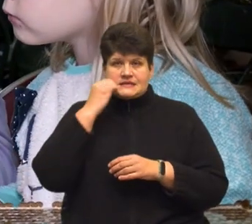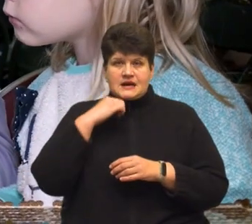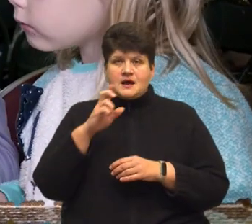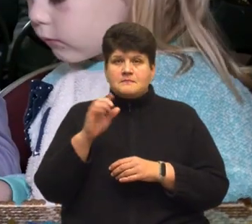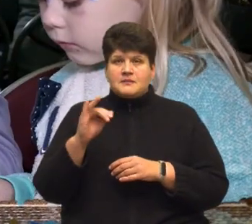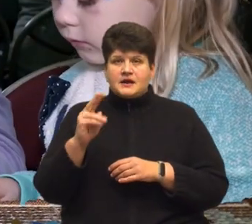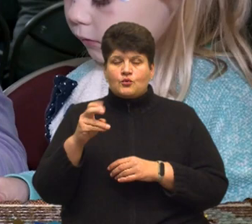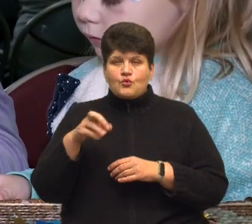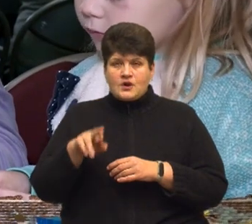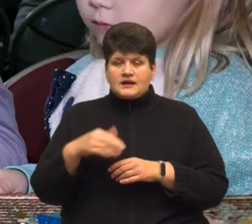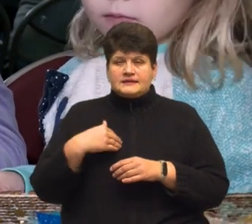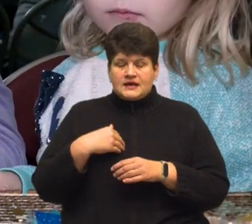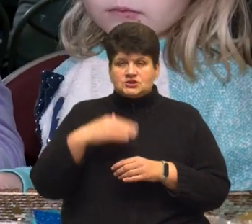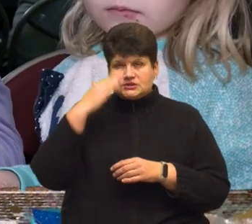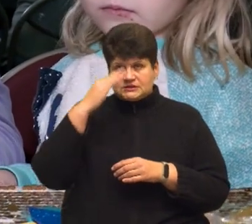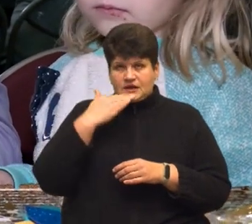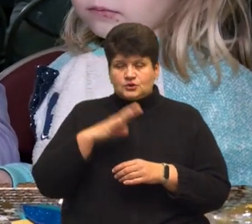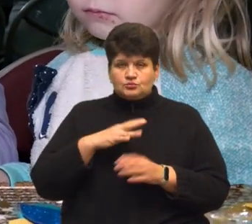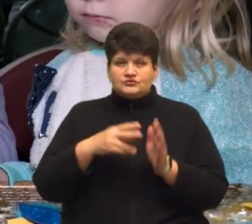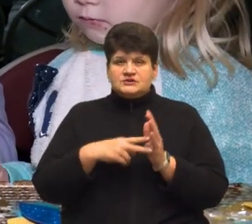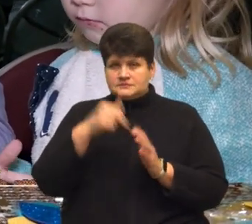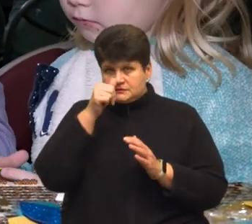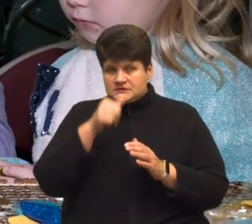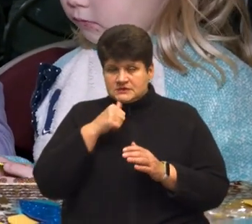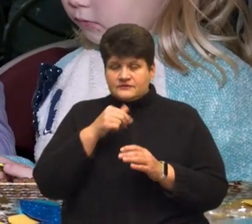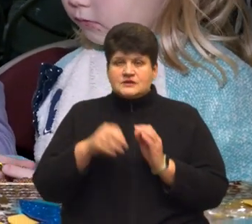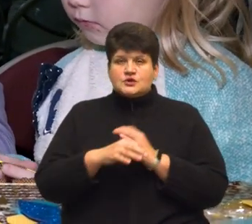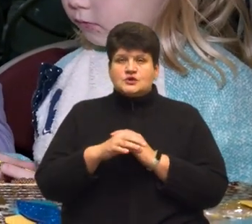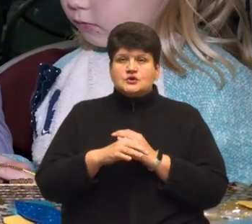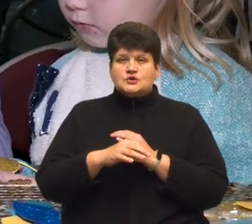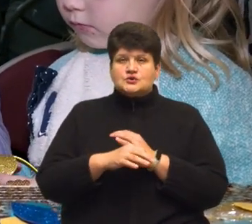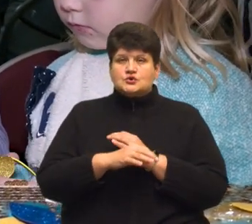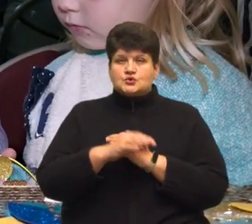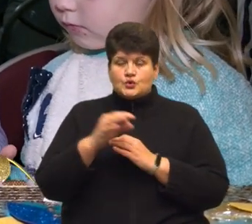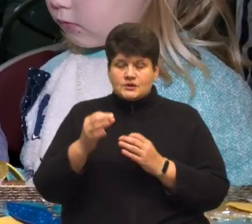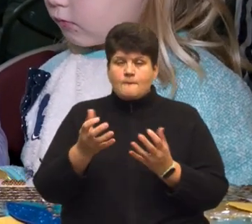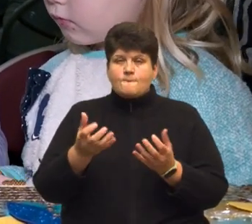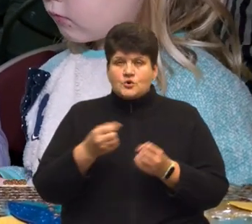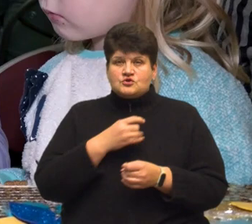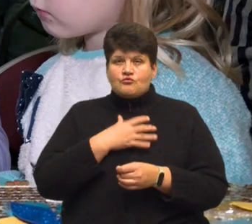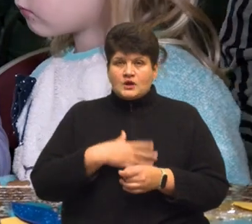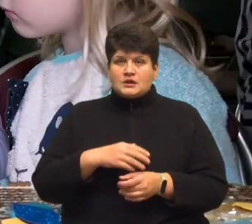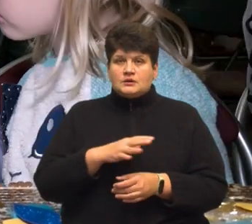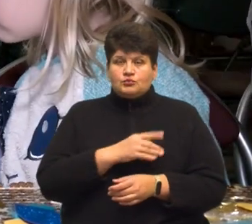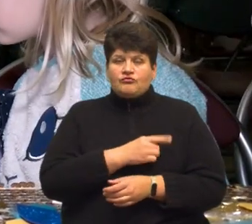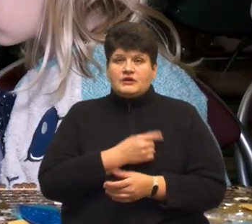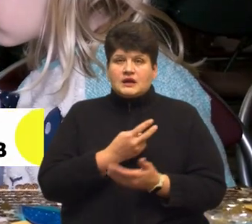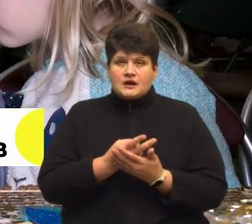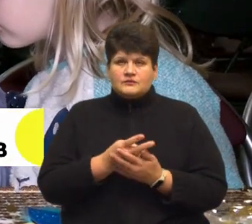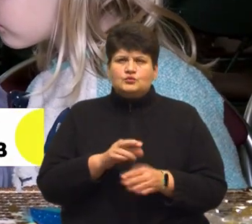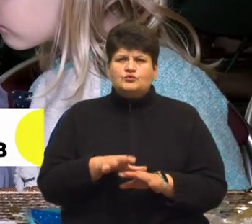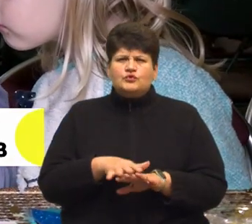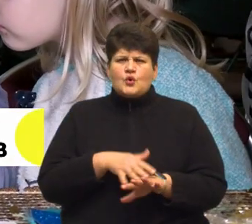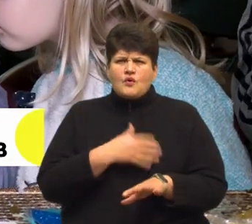татко був с місяців на сході він получив поранення і він пробув в лікарні він пробув довго в